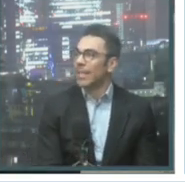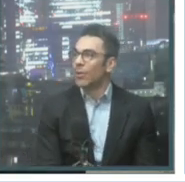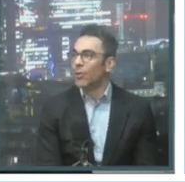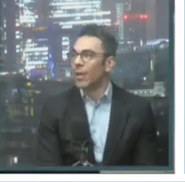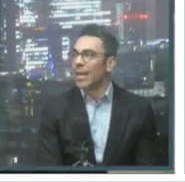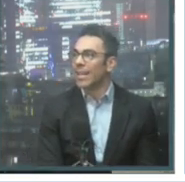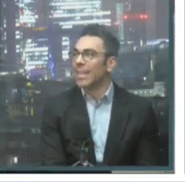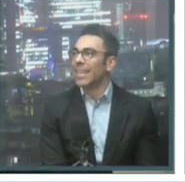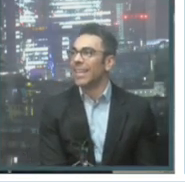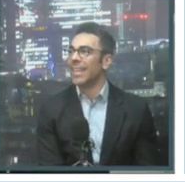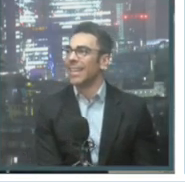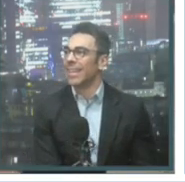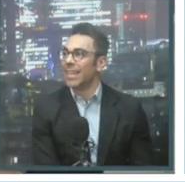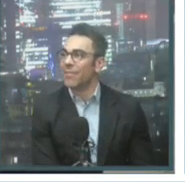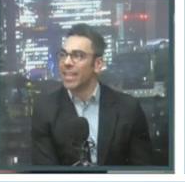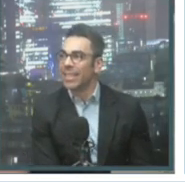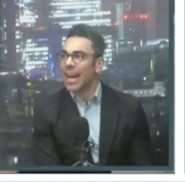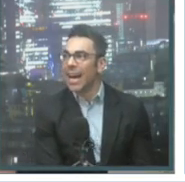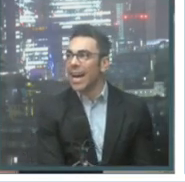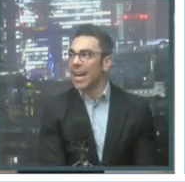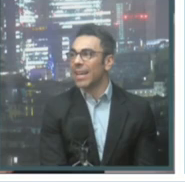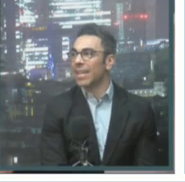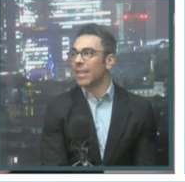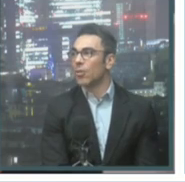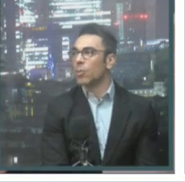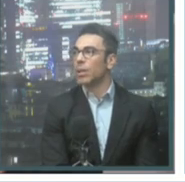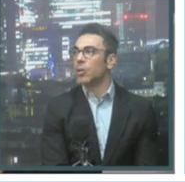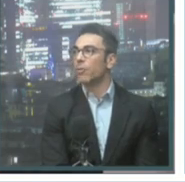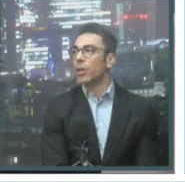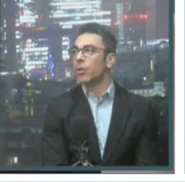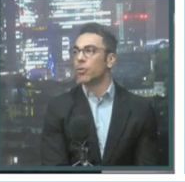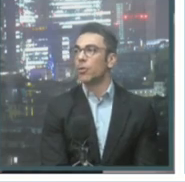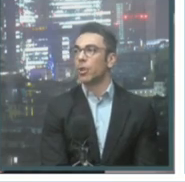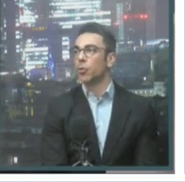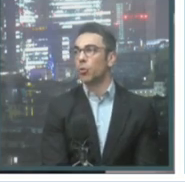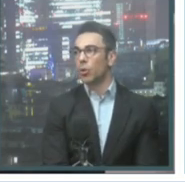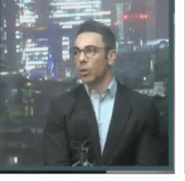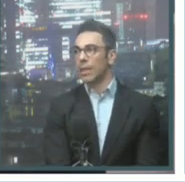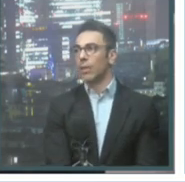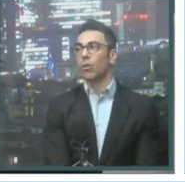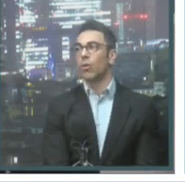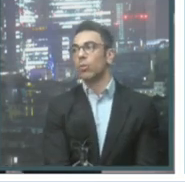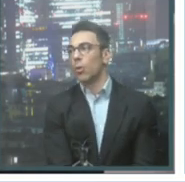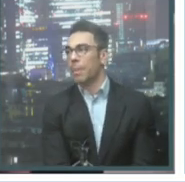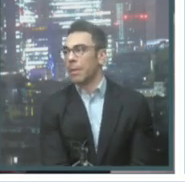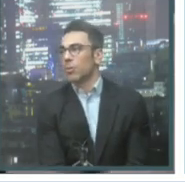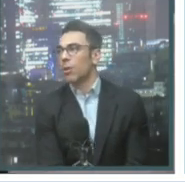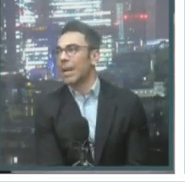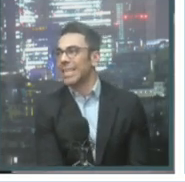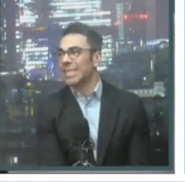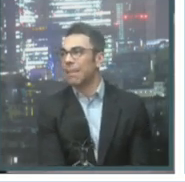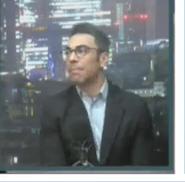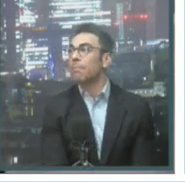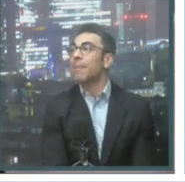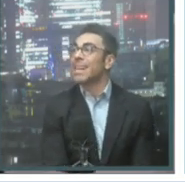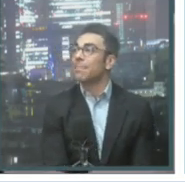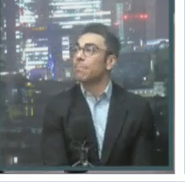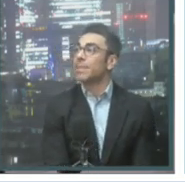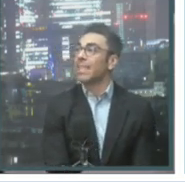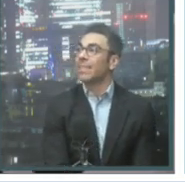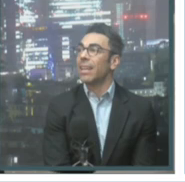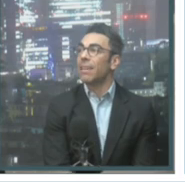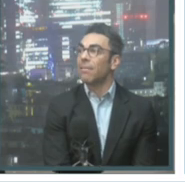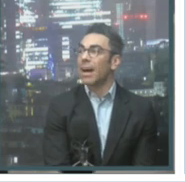allora in verità come dicevo io sono cresciuto come persona ora lista ma